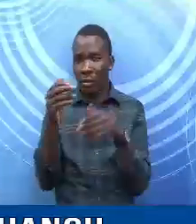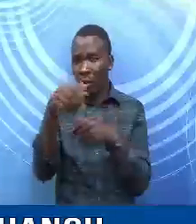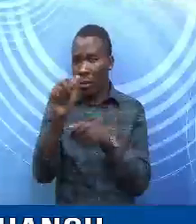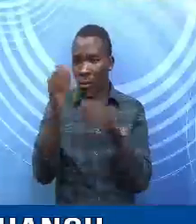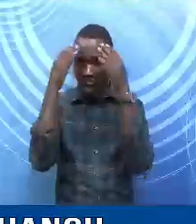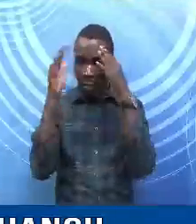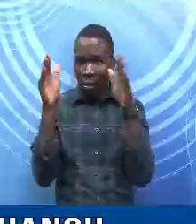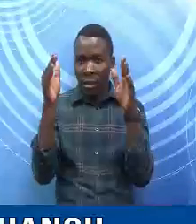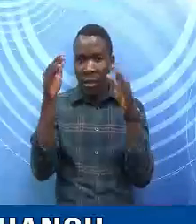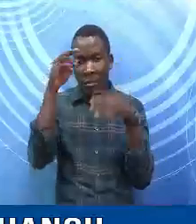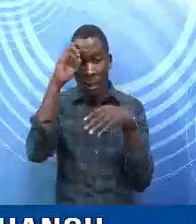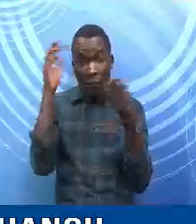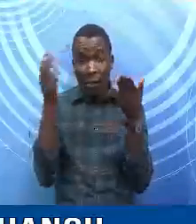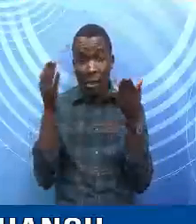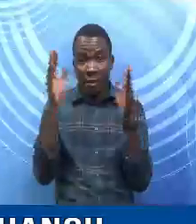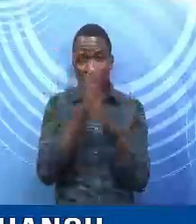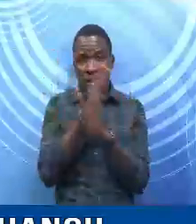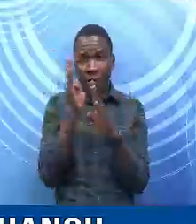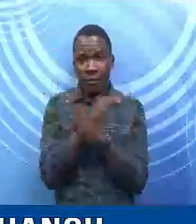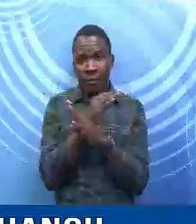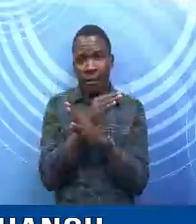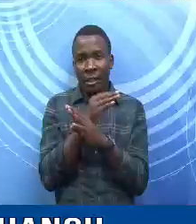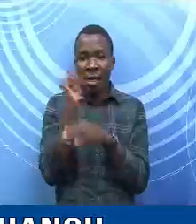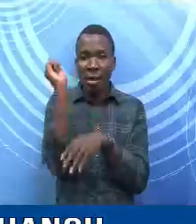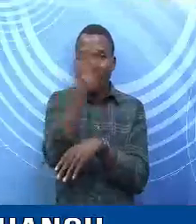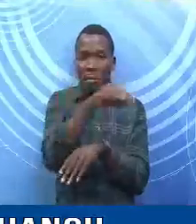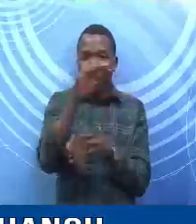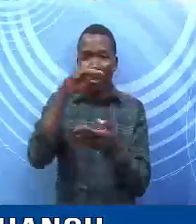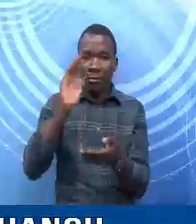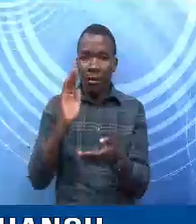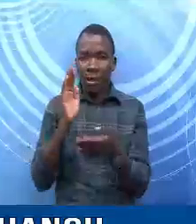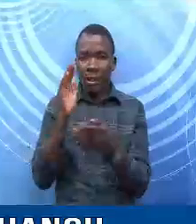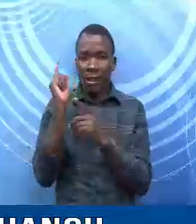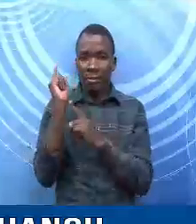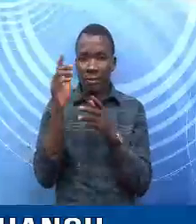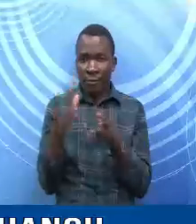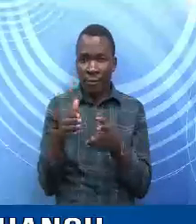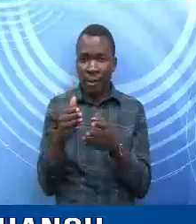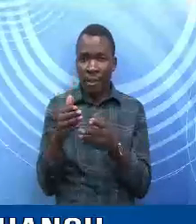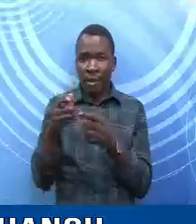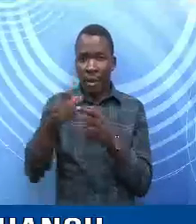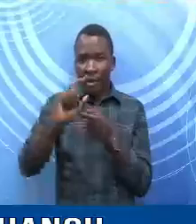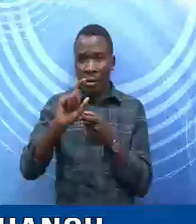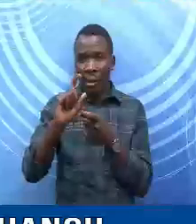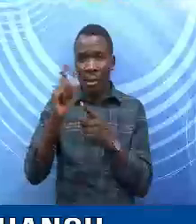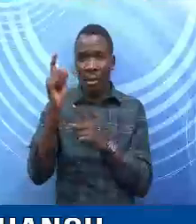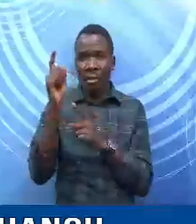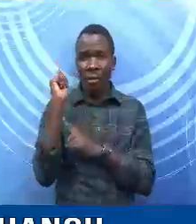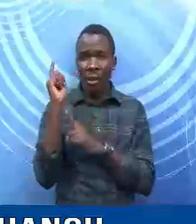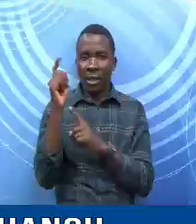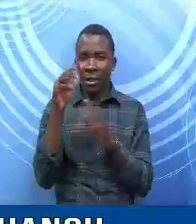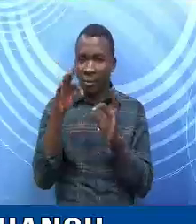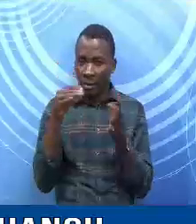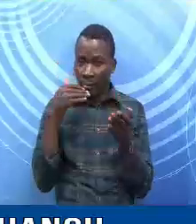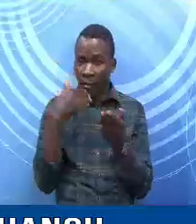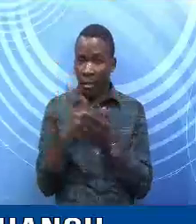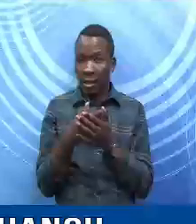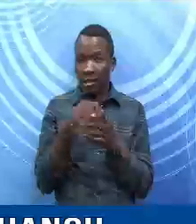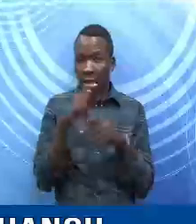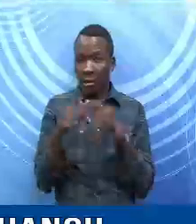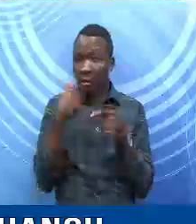ubona baruta ubwinshi abanyerondo ubwo rero bahongereye umutekano ubwo tubona ko ari ibintu byarushaho kutubera bakomeza bavuga ko ngo kuba abajura bafungwa